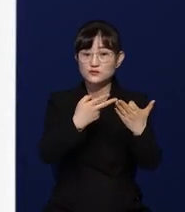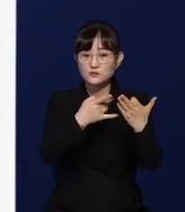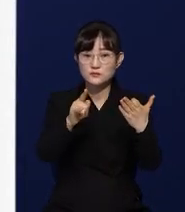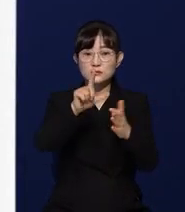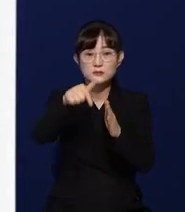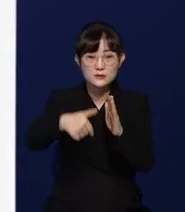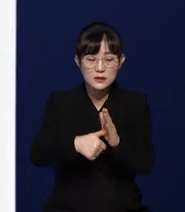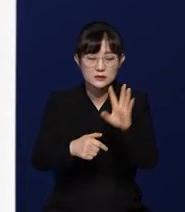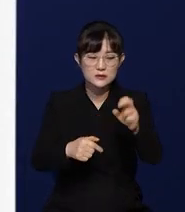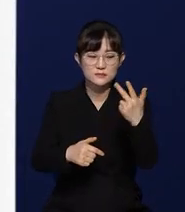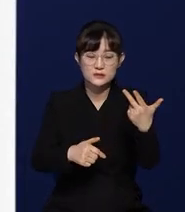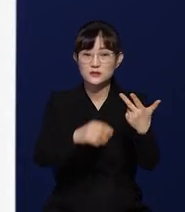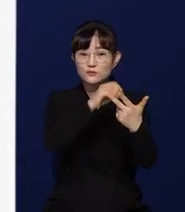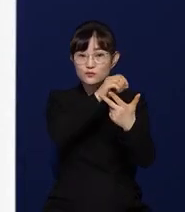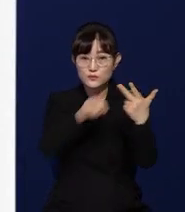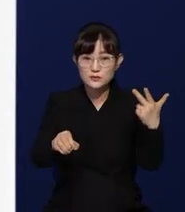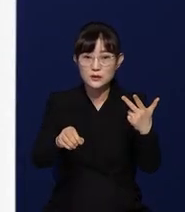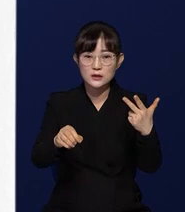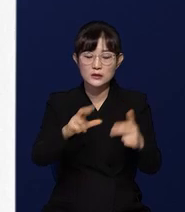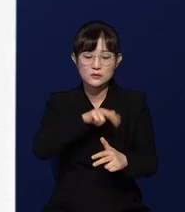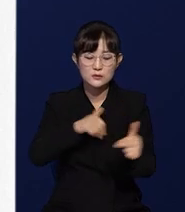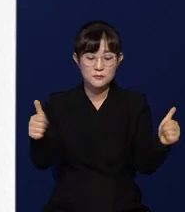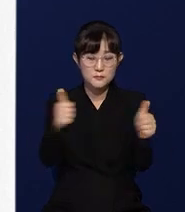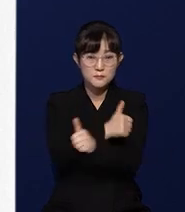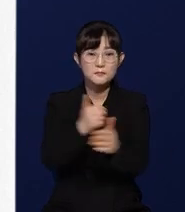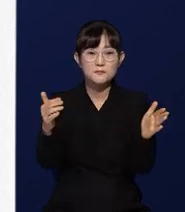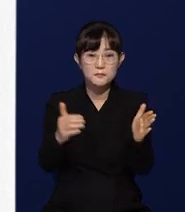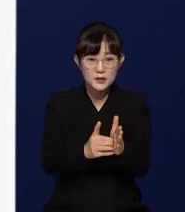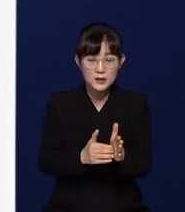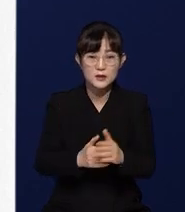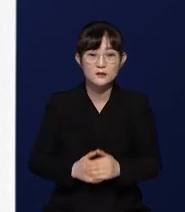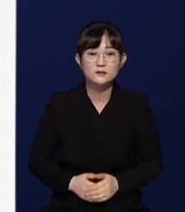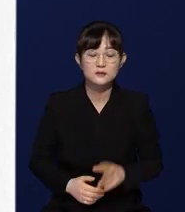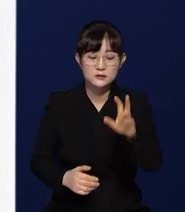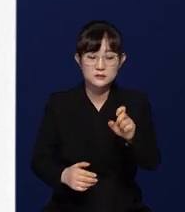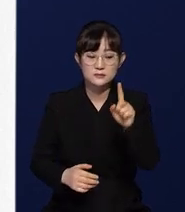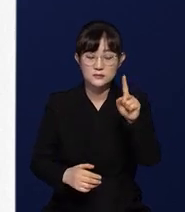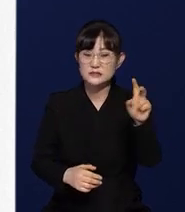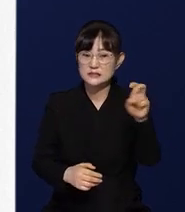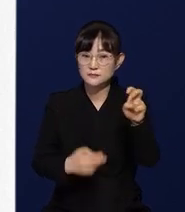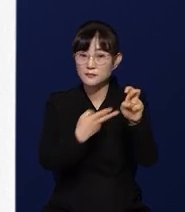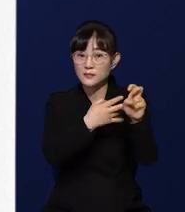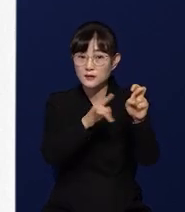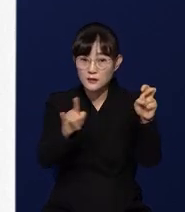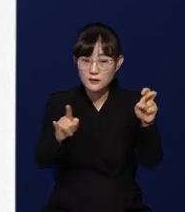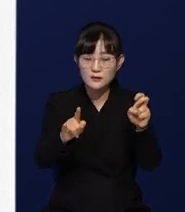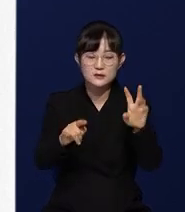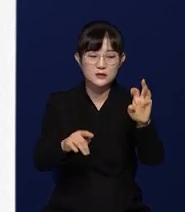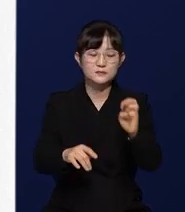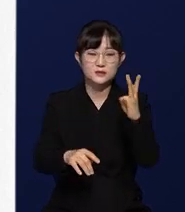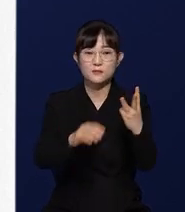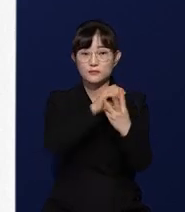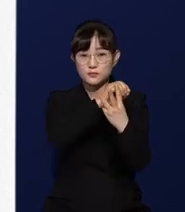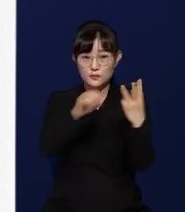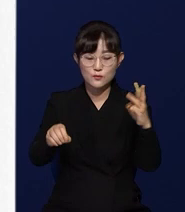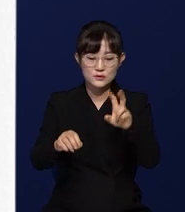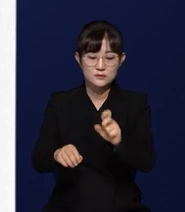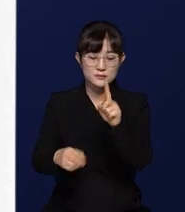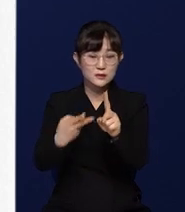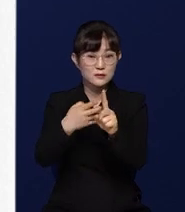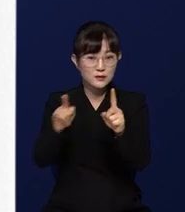37% 현역의원을 물가리 있고 더불어민주당 시절에는 20대 총선 33%